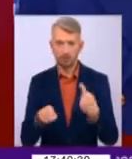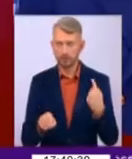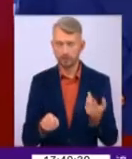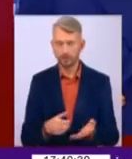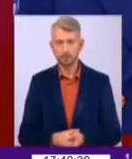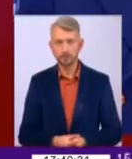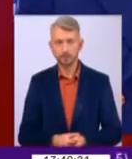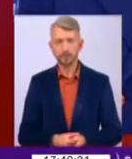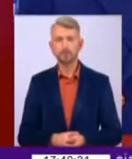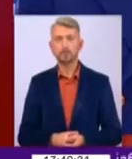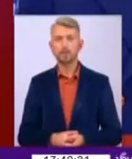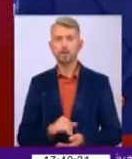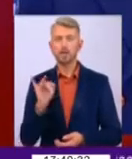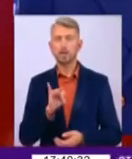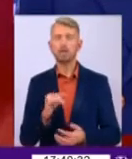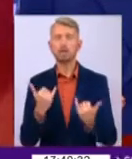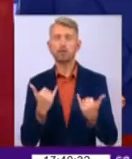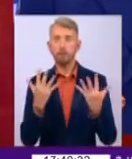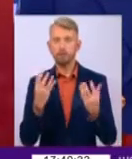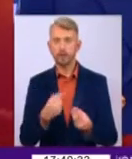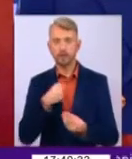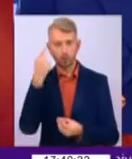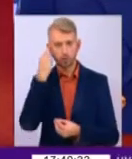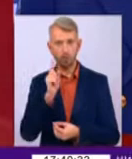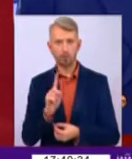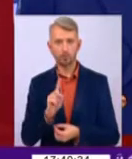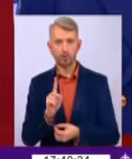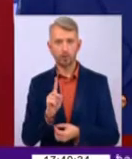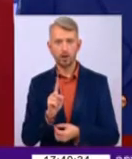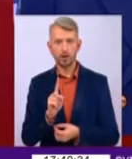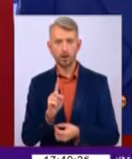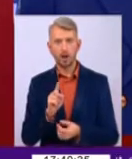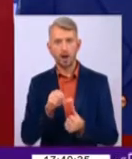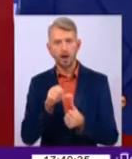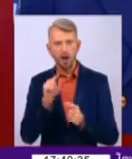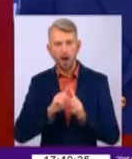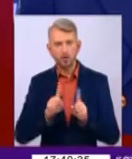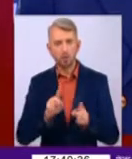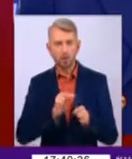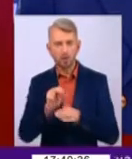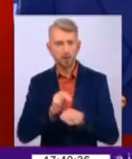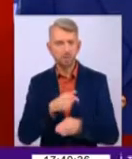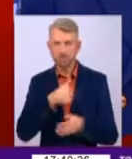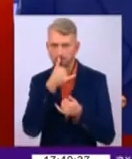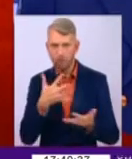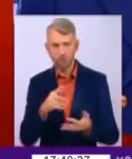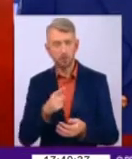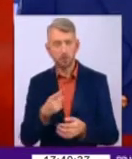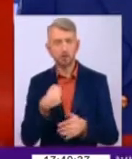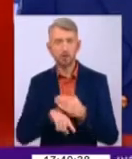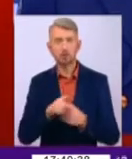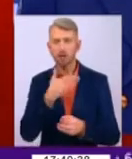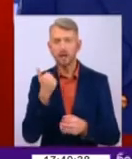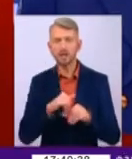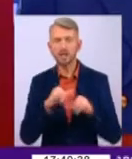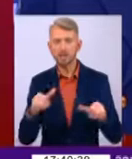огромні різниці. И на сегодняшний день я думаю, что особо научить мы не можем. Почему? Потому что нет